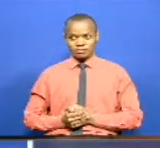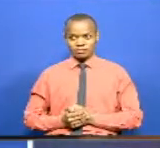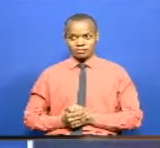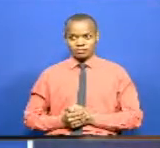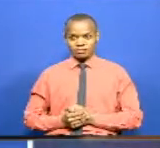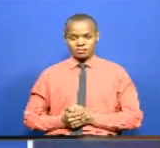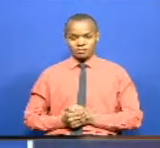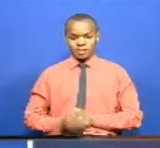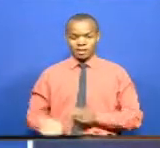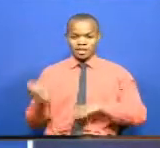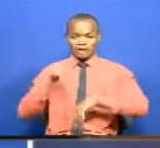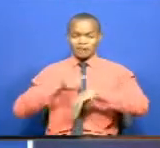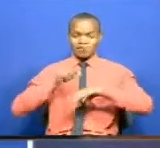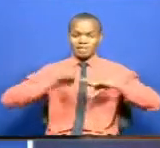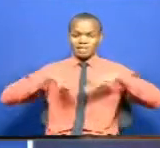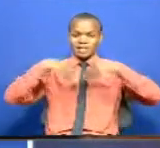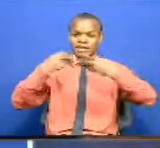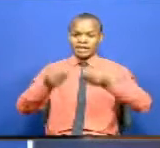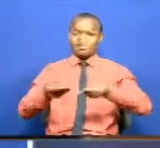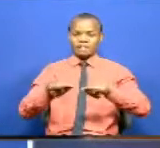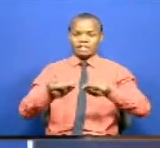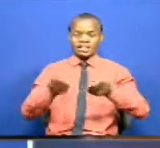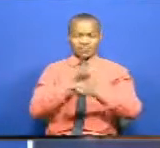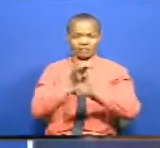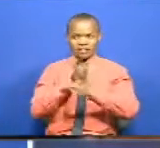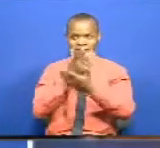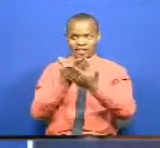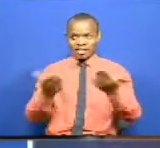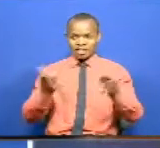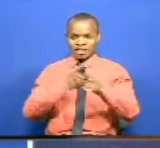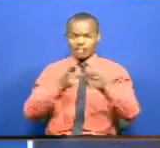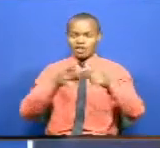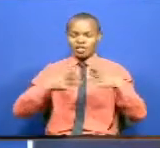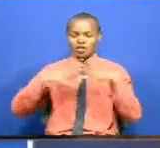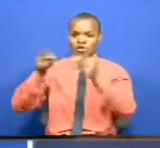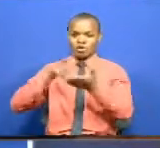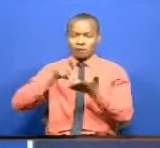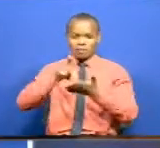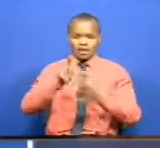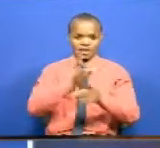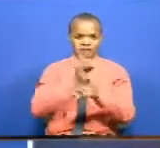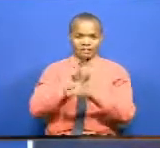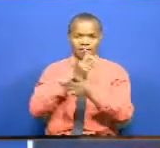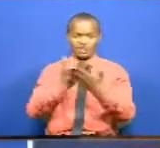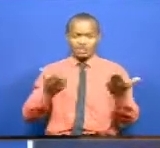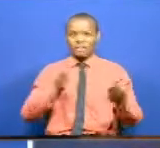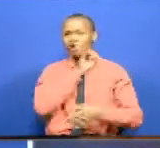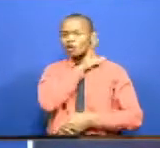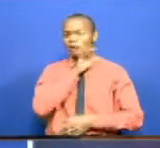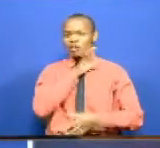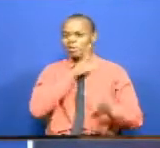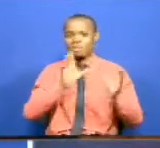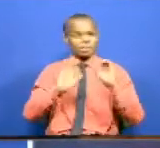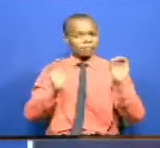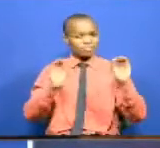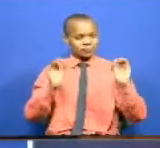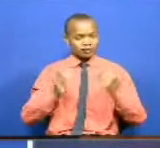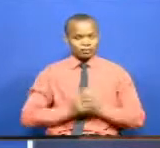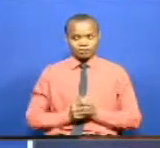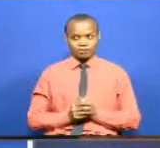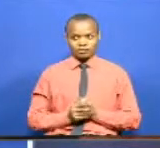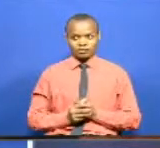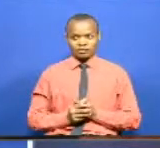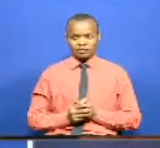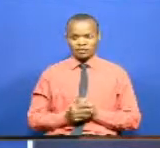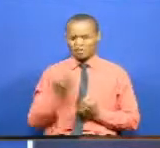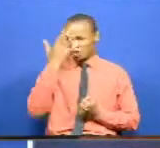Nikipatia mwingine mkokoteni, wewe kwenda nunulia mwingine kitu fulani. Wacha kulalamika. Sasa